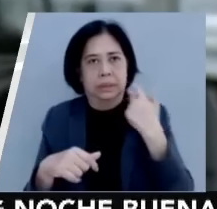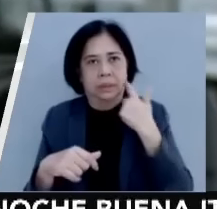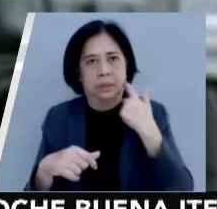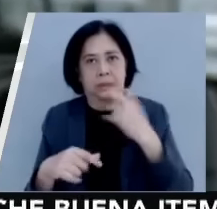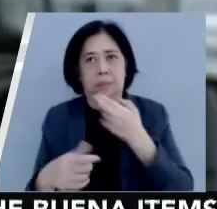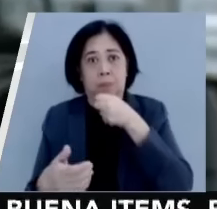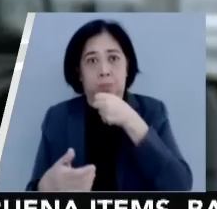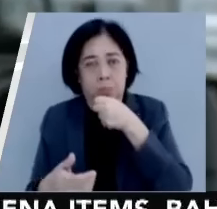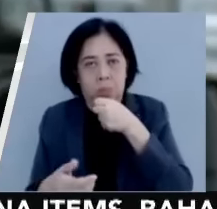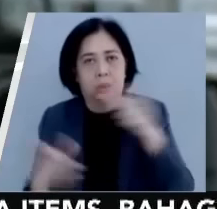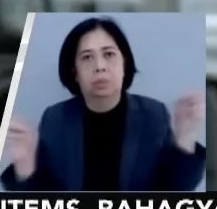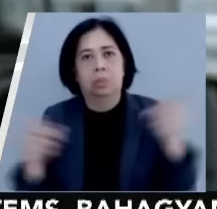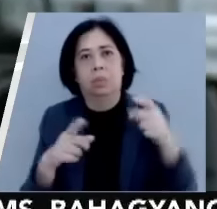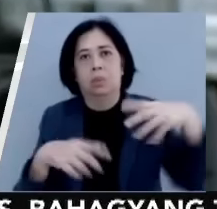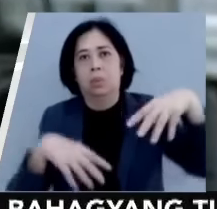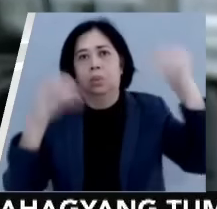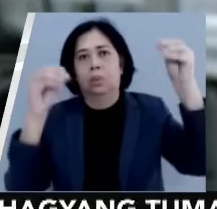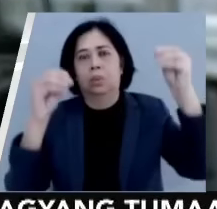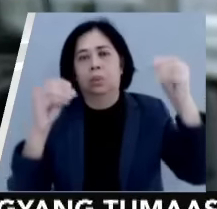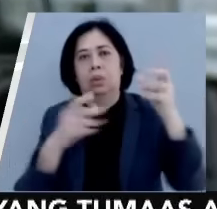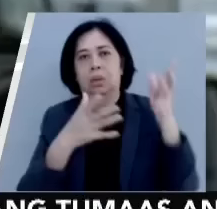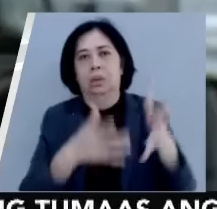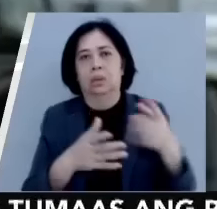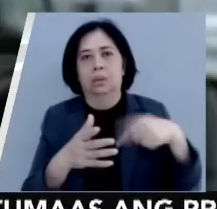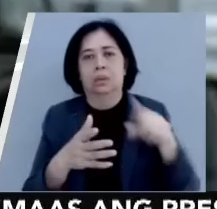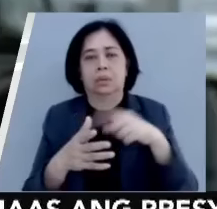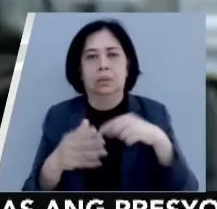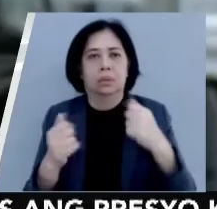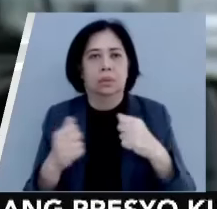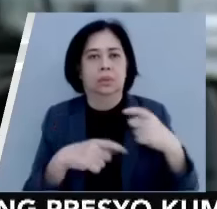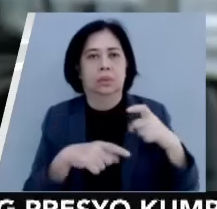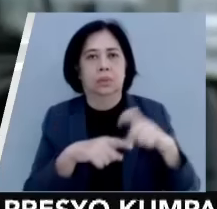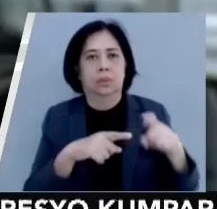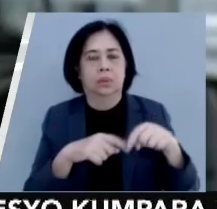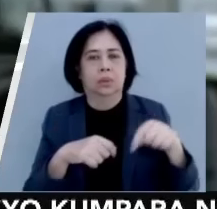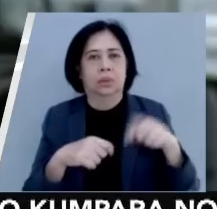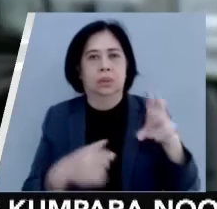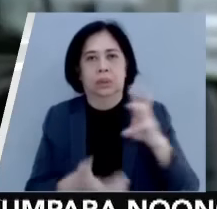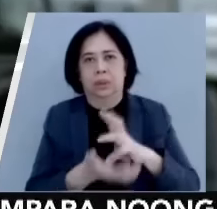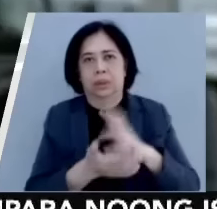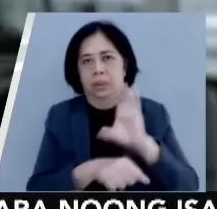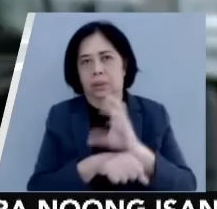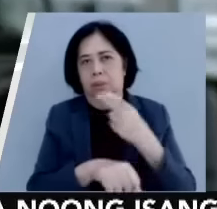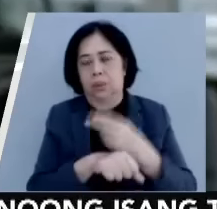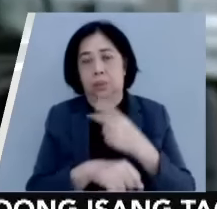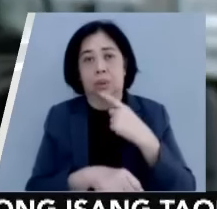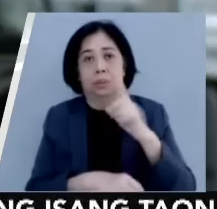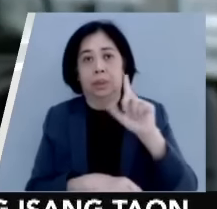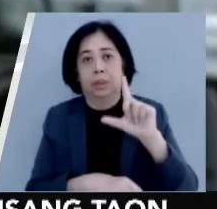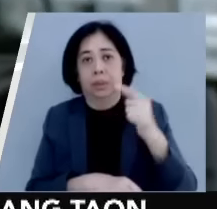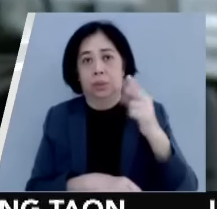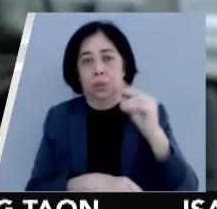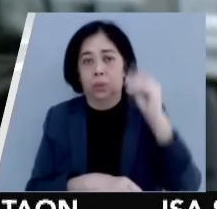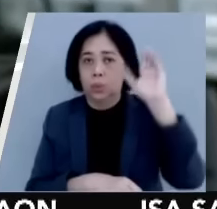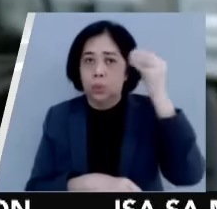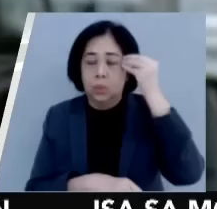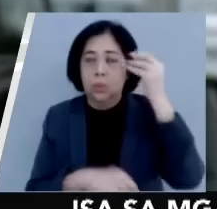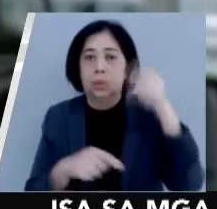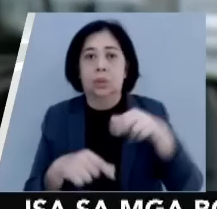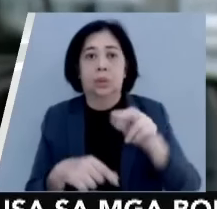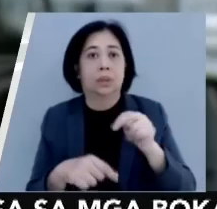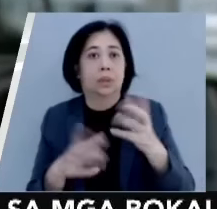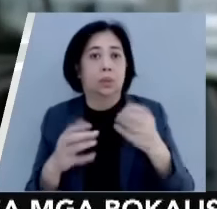sa Virac. Ang natira na lamang ay itong kuryente dito sa Kapitolyo. Siyempre, ayon sa lokal na pamahalaan, ang kailangan dito po sa mga gusto mag-donate